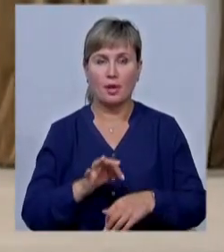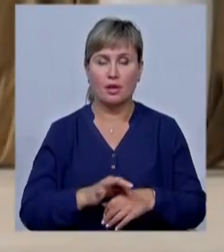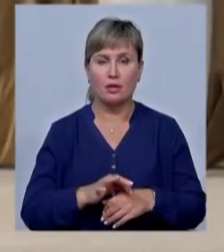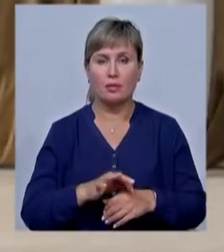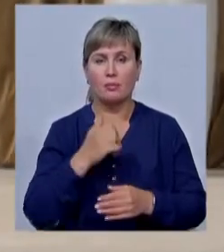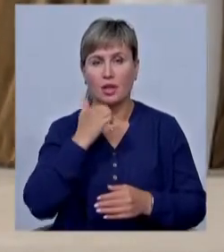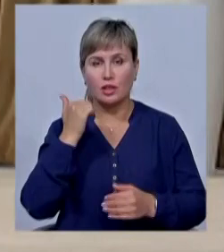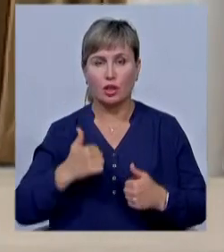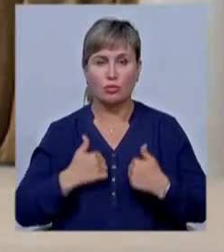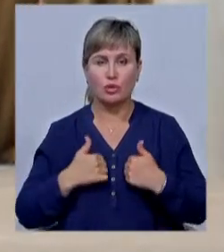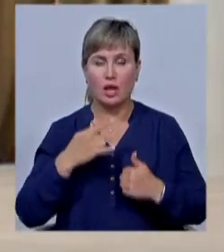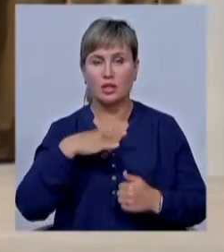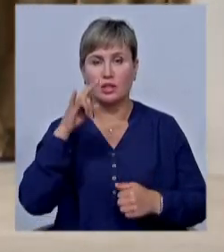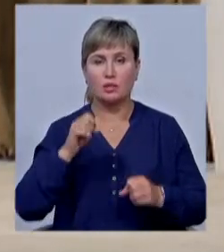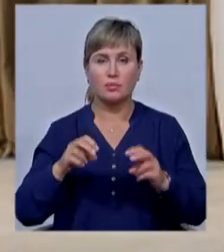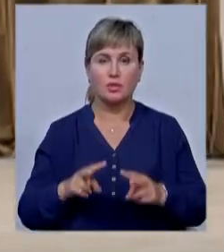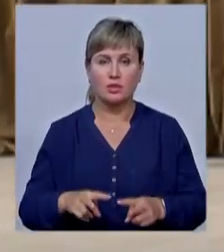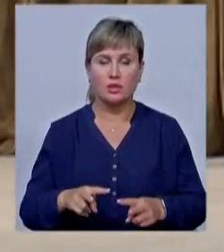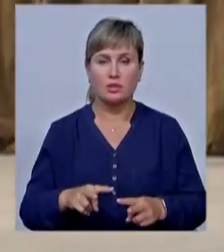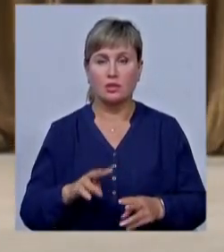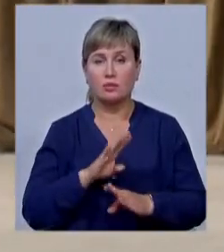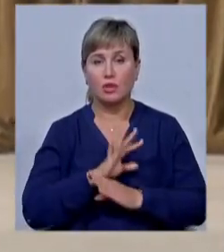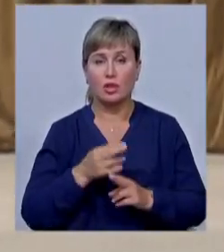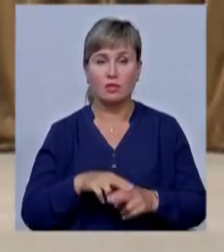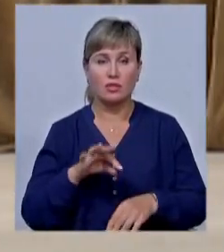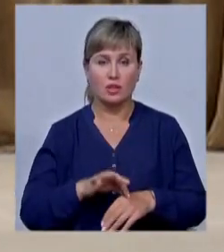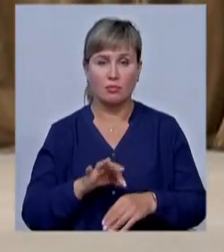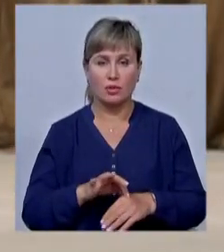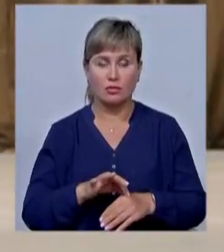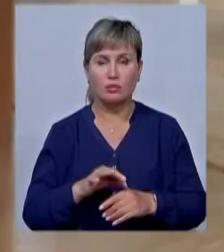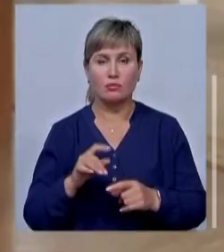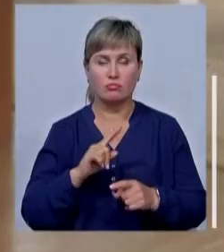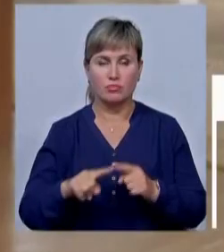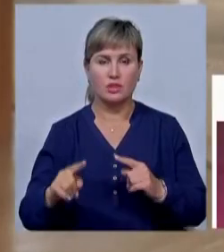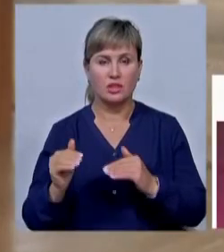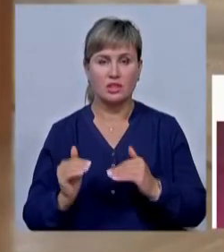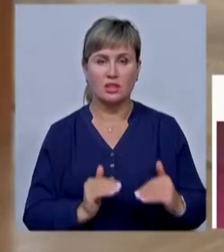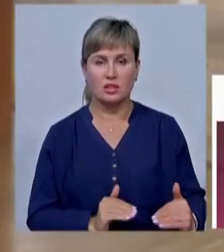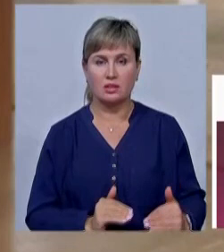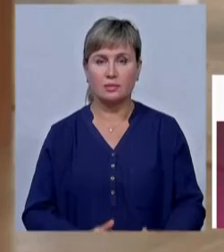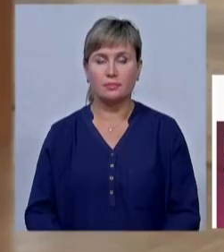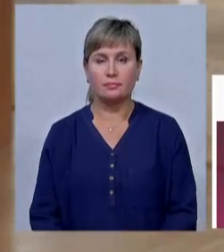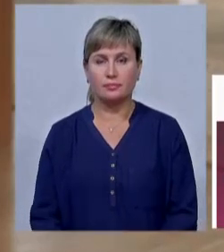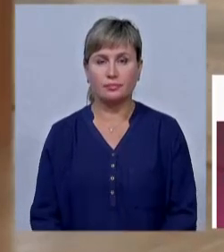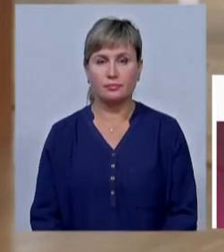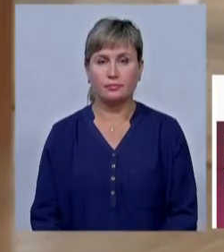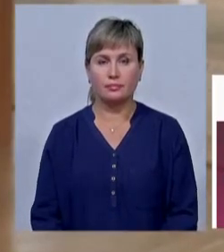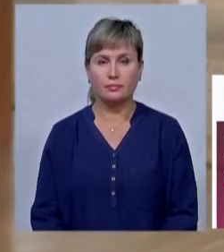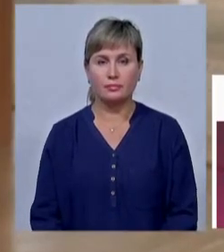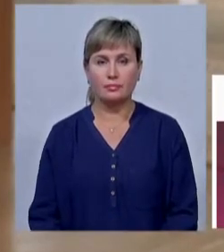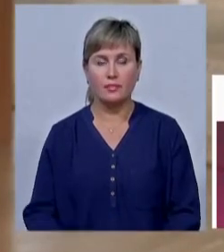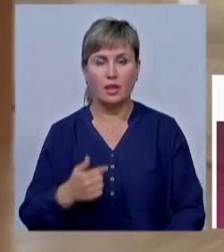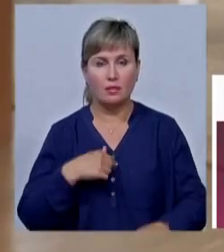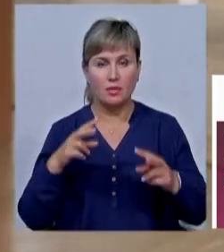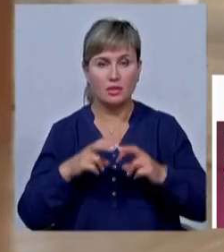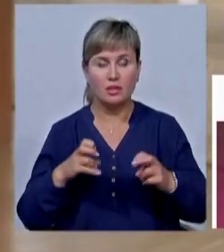Благодаря усилиям отечественных специалистов смертность от этого заболевания заметно снизилась. Нами внедрены молекулярно-генетические исследования